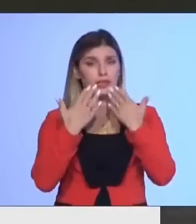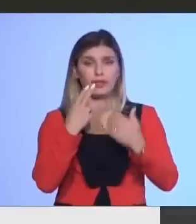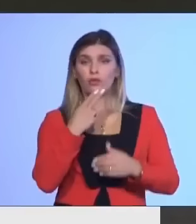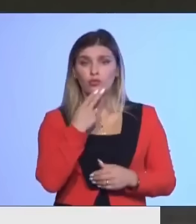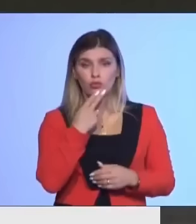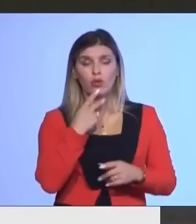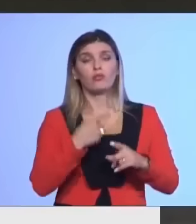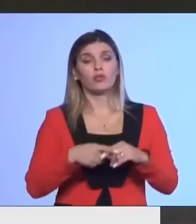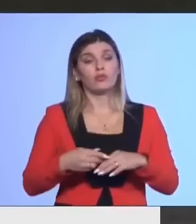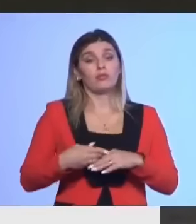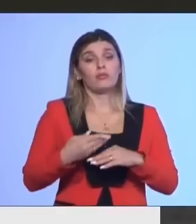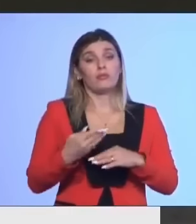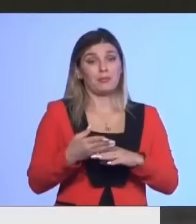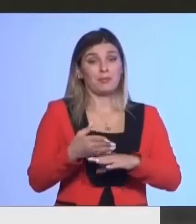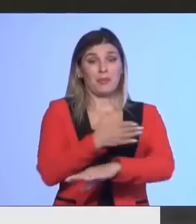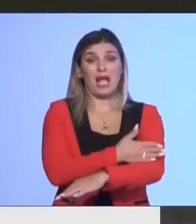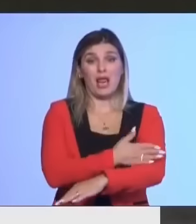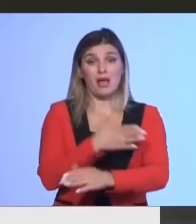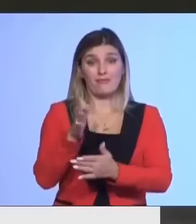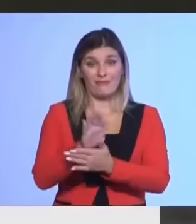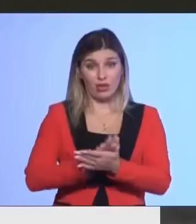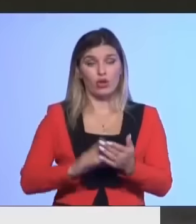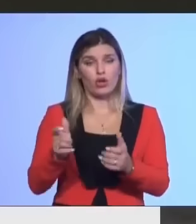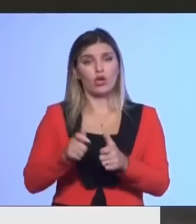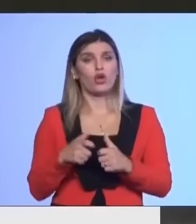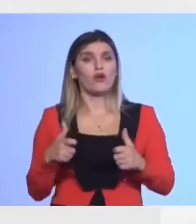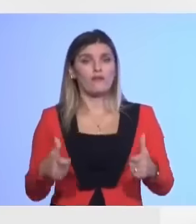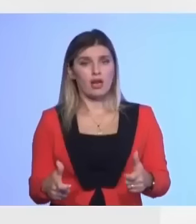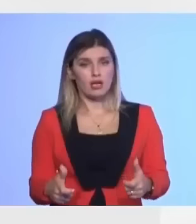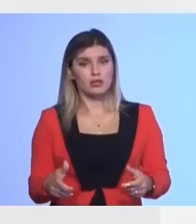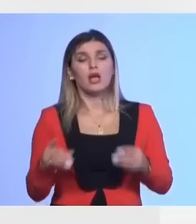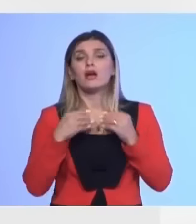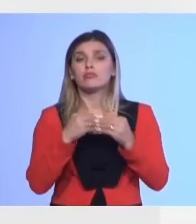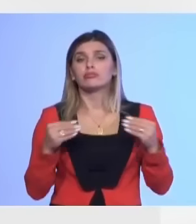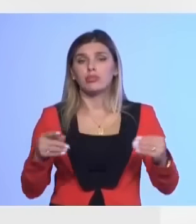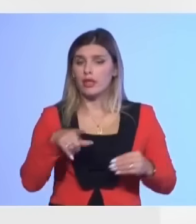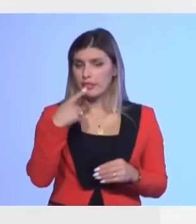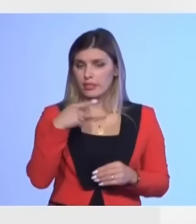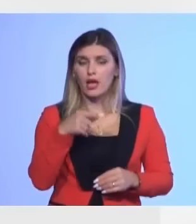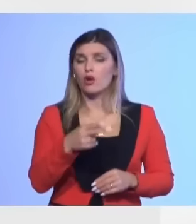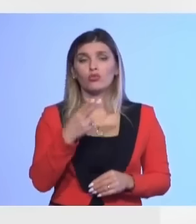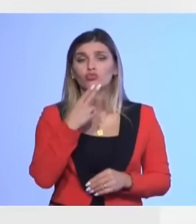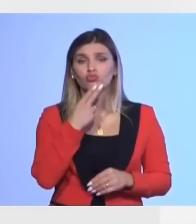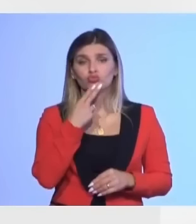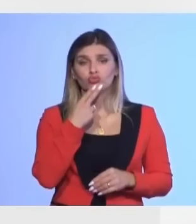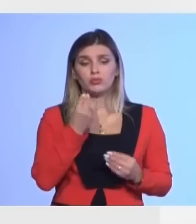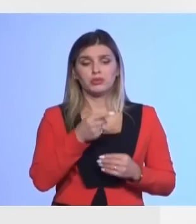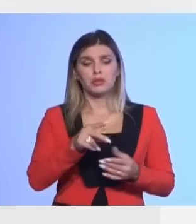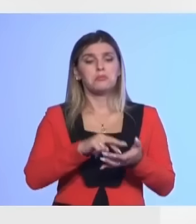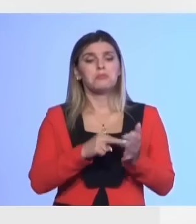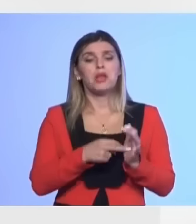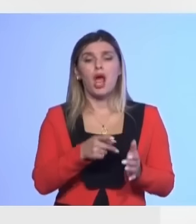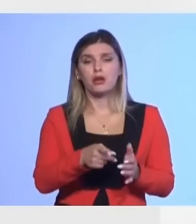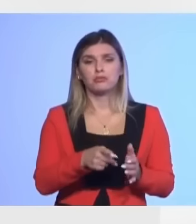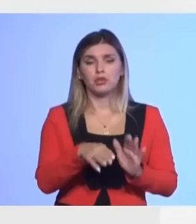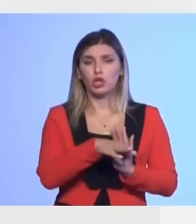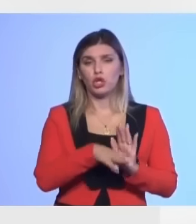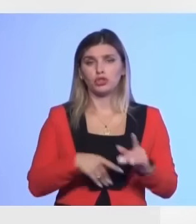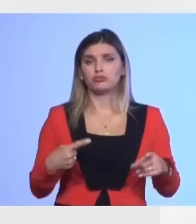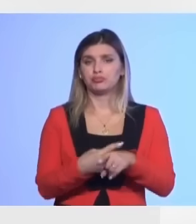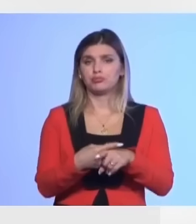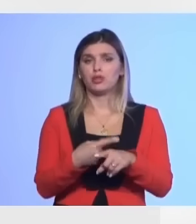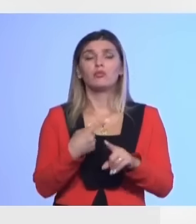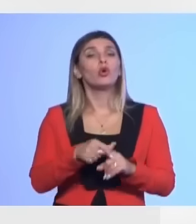një konferencë para nisjes së saj, kishte reaguar edhe përmes një komunikate në të cilën e patën konsideruar këtë plan të palitshëm dhe në